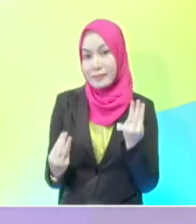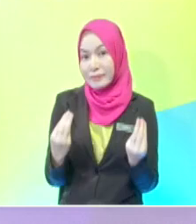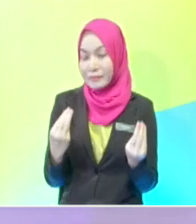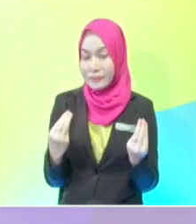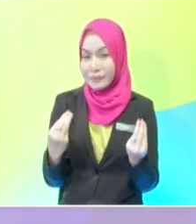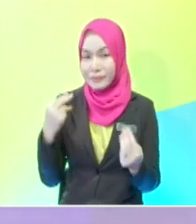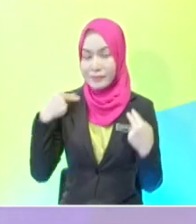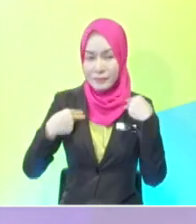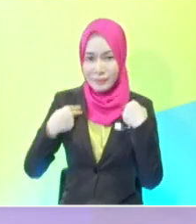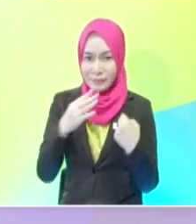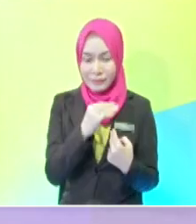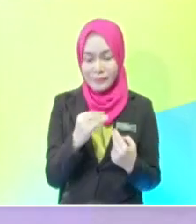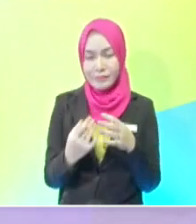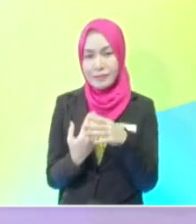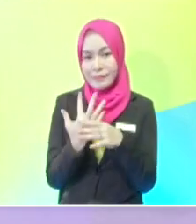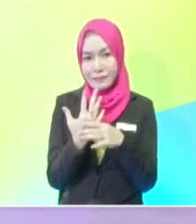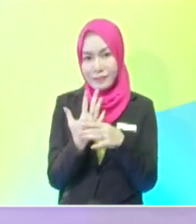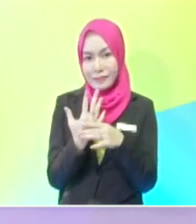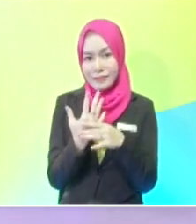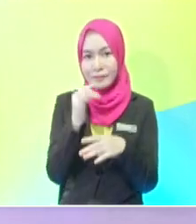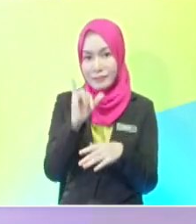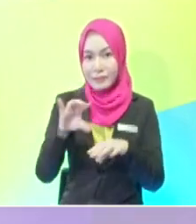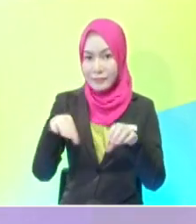dihasilkan melalui teknologi DNA